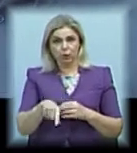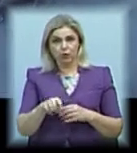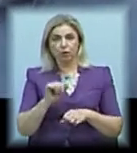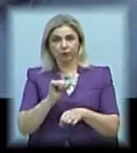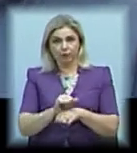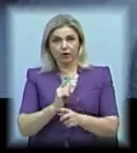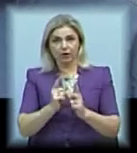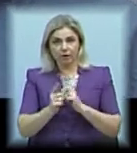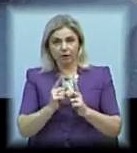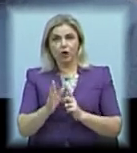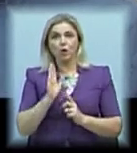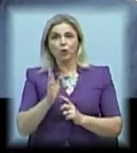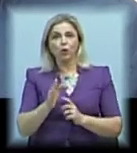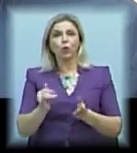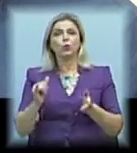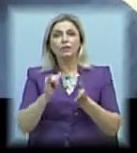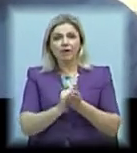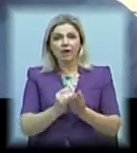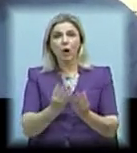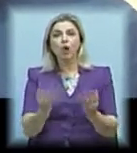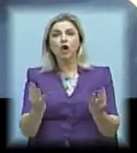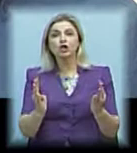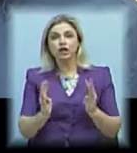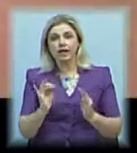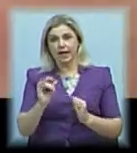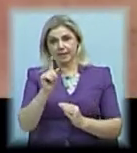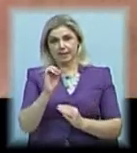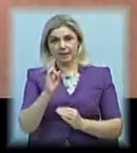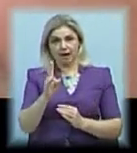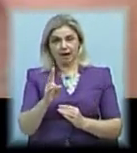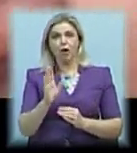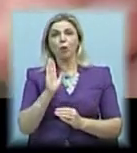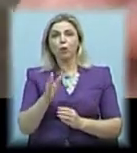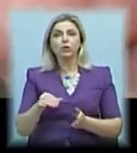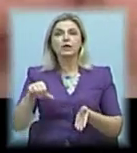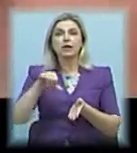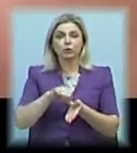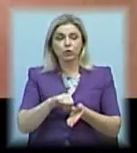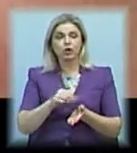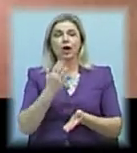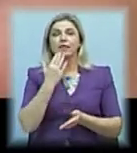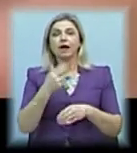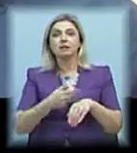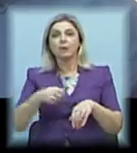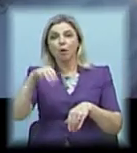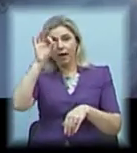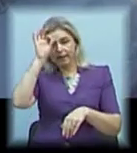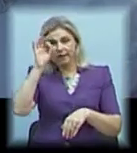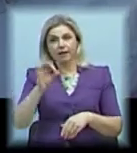будуть установлені леєрні ограждення та знаки. Будуть залучені національна